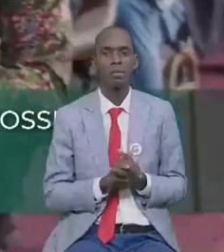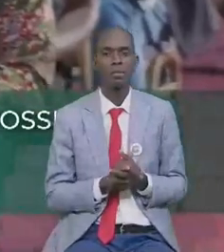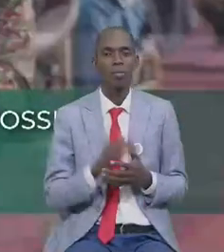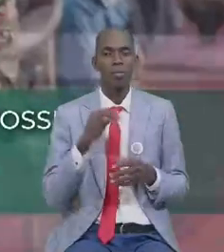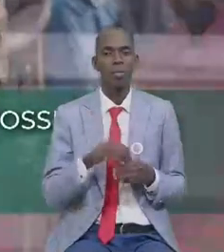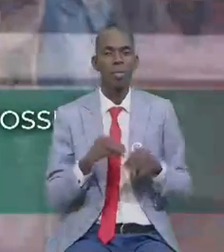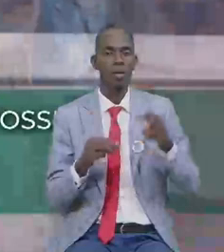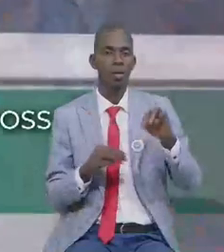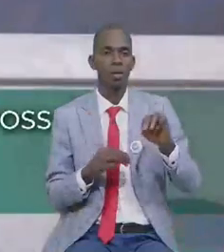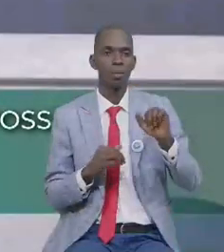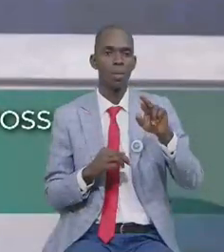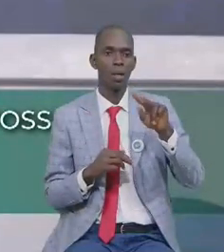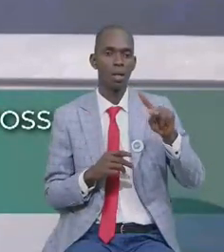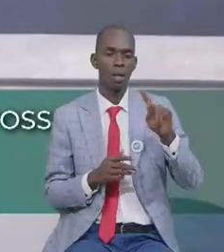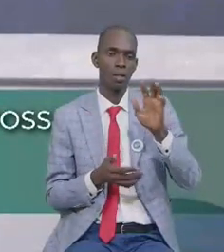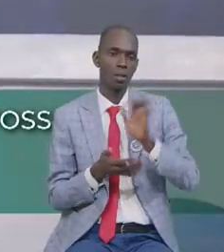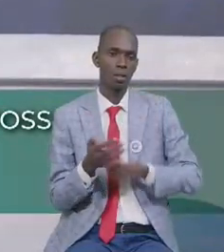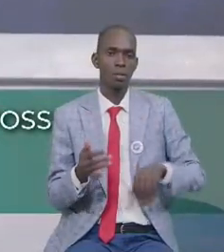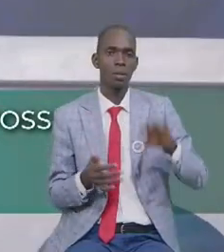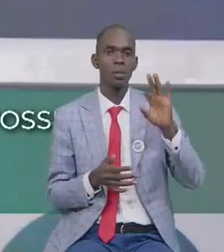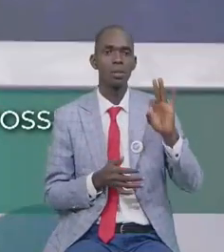Marc, chapitre 9,